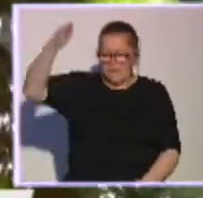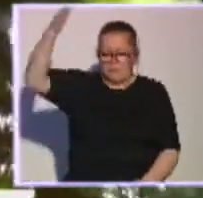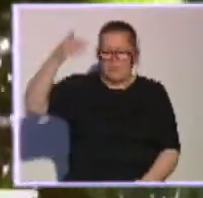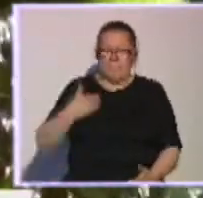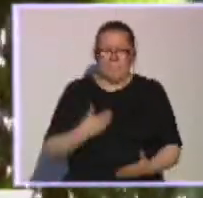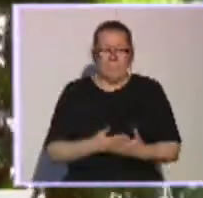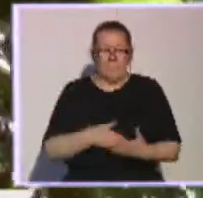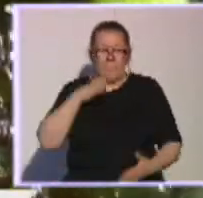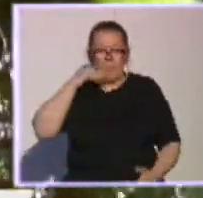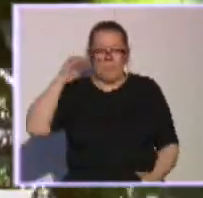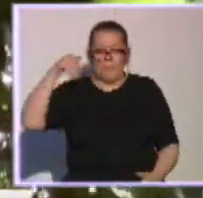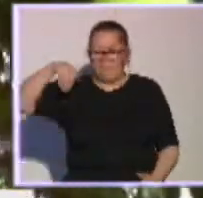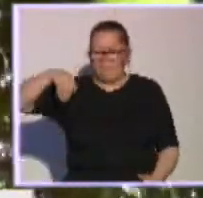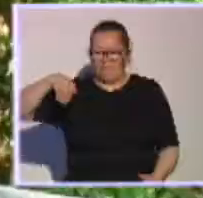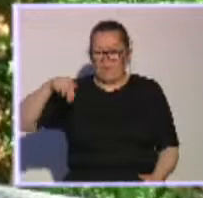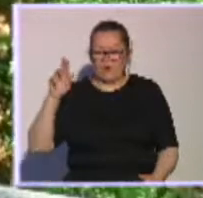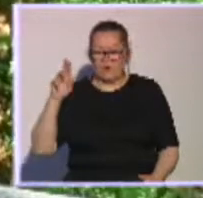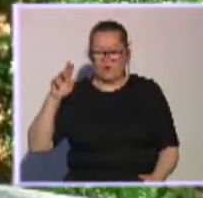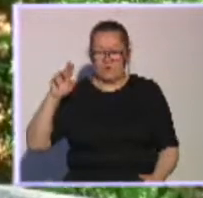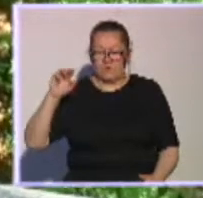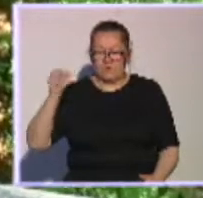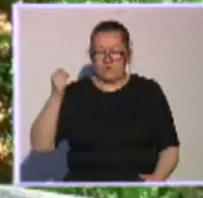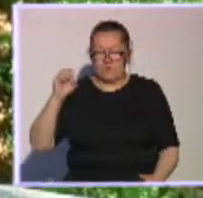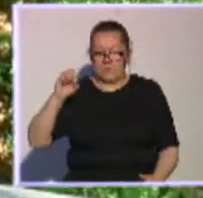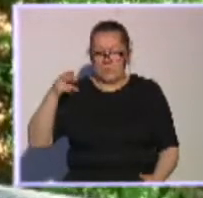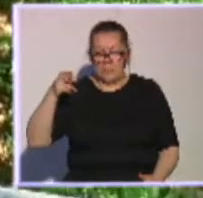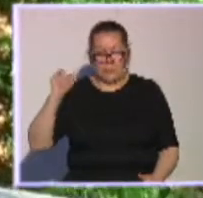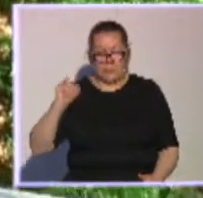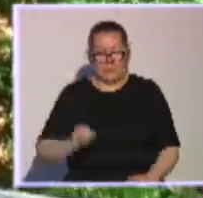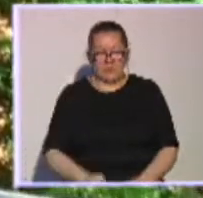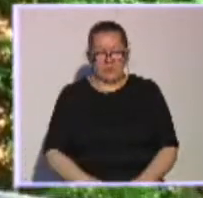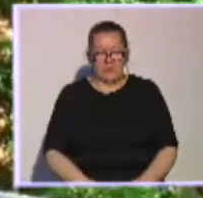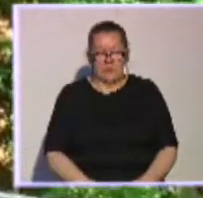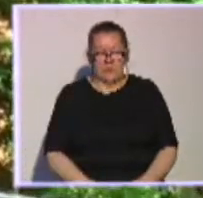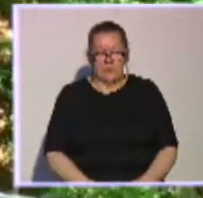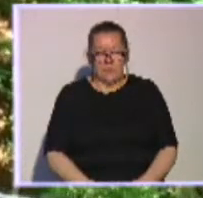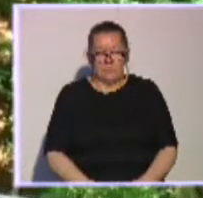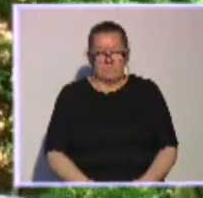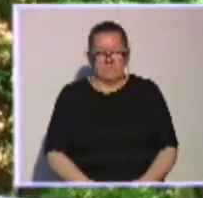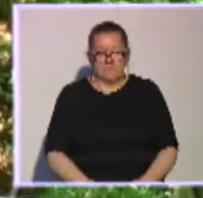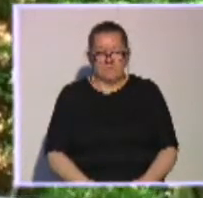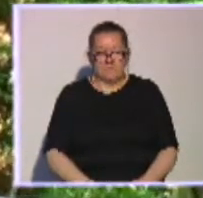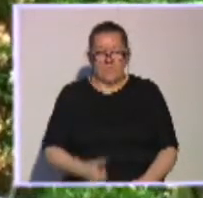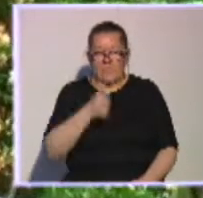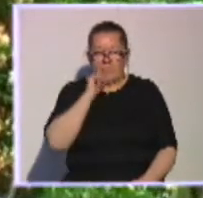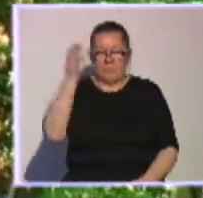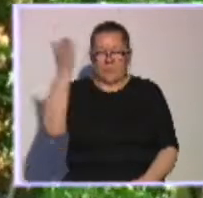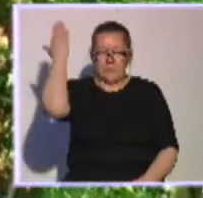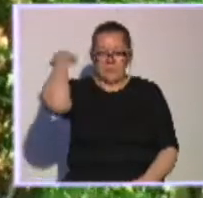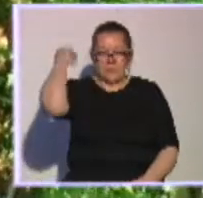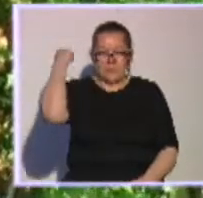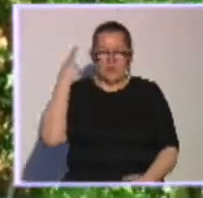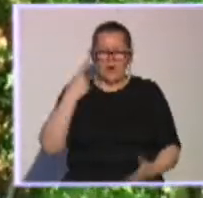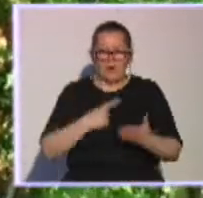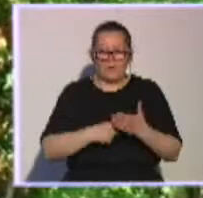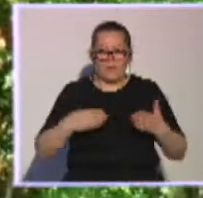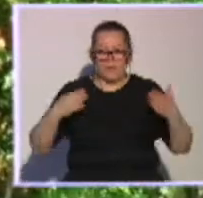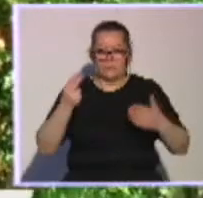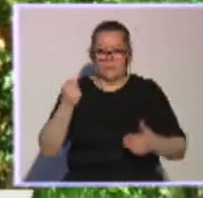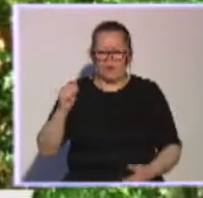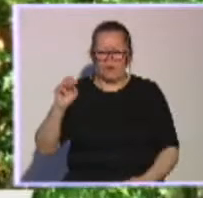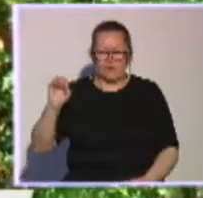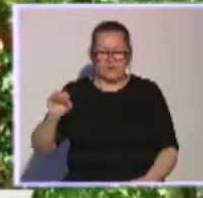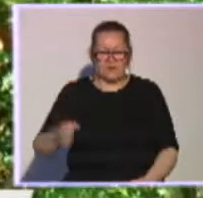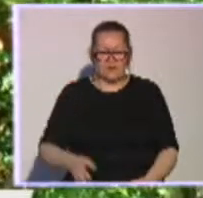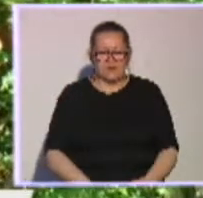din cauza mușchilor. Noi, din cauza păstrăvăriei, fiindcă apa e luată de pe timpul lui Ceaușescu, de prin 1980,